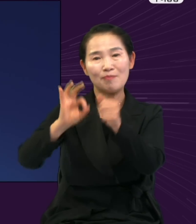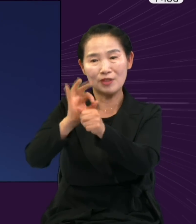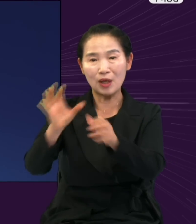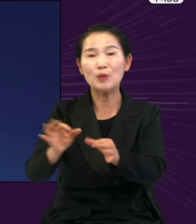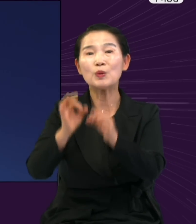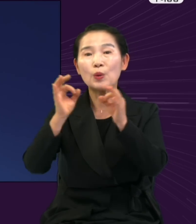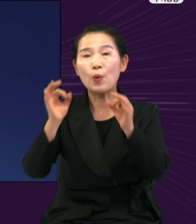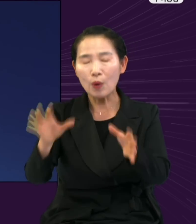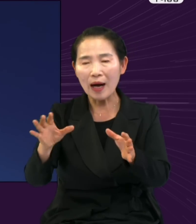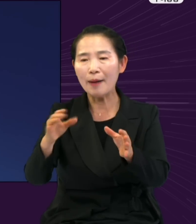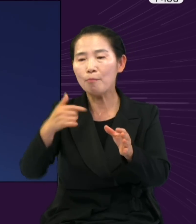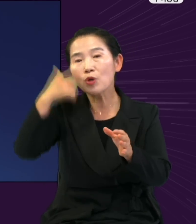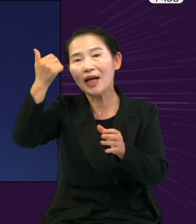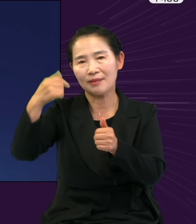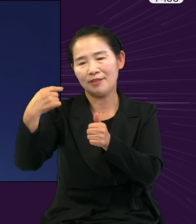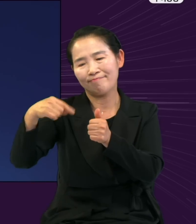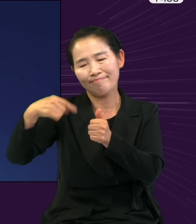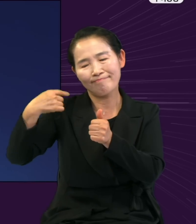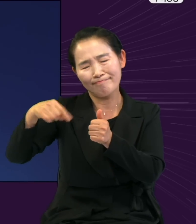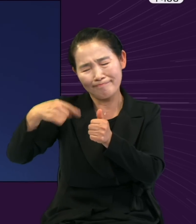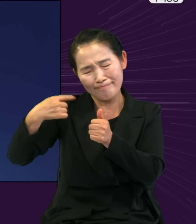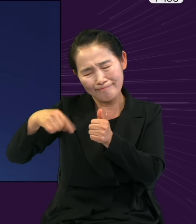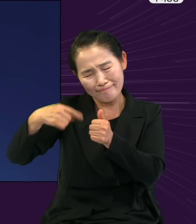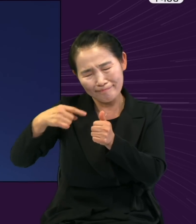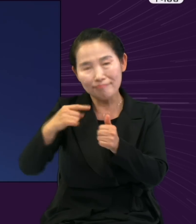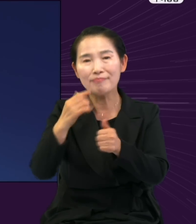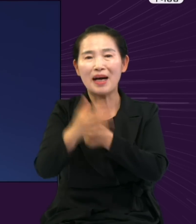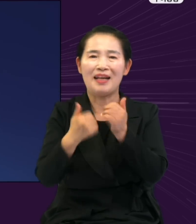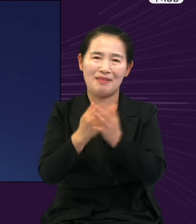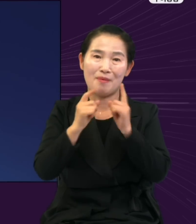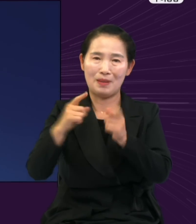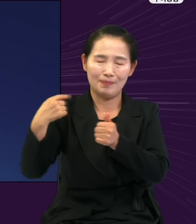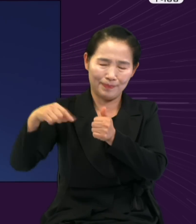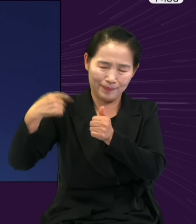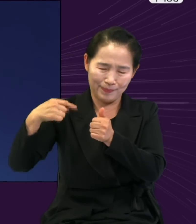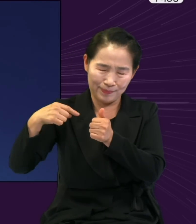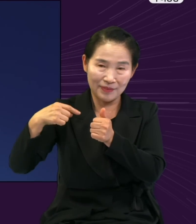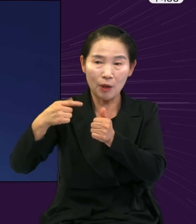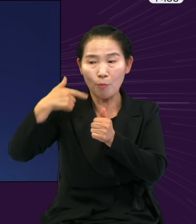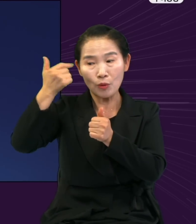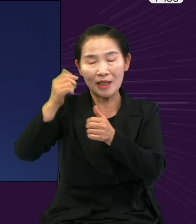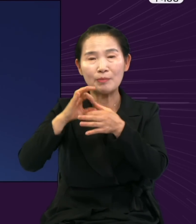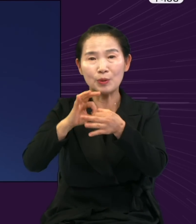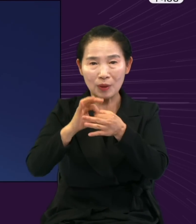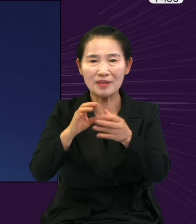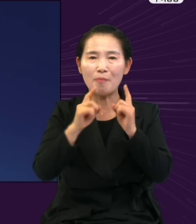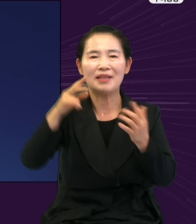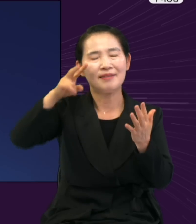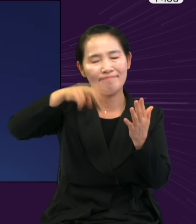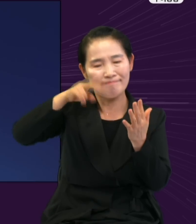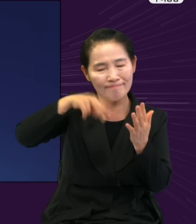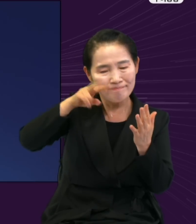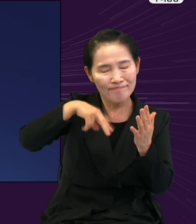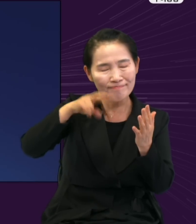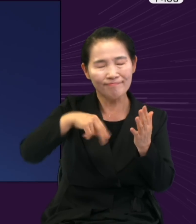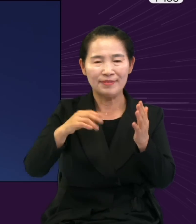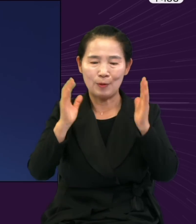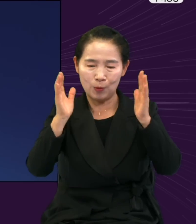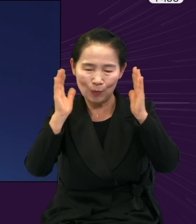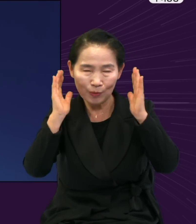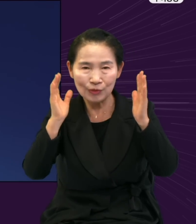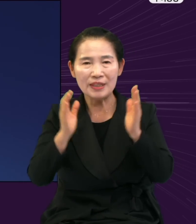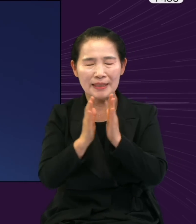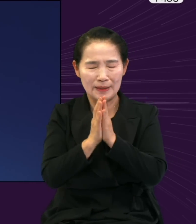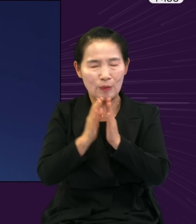멘토 목사님이 계셨어요. 그 목사님을 통해서 말씀을 읽고 공부하고 기도의 습관들을 들이면서